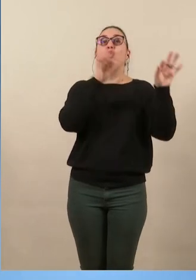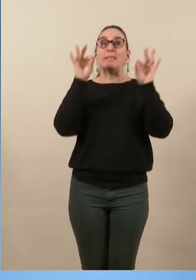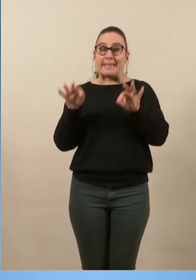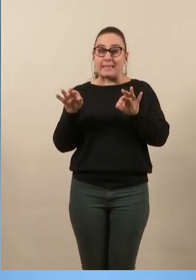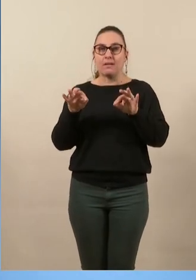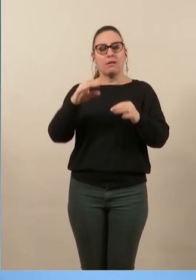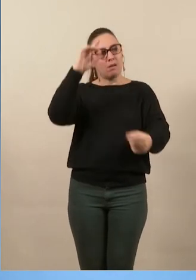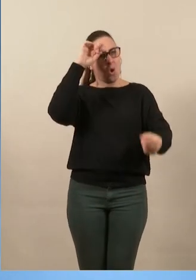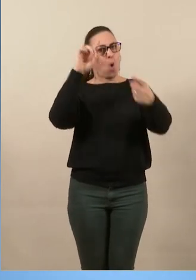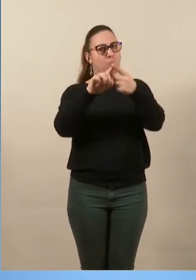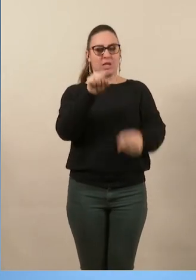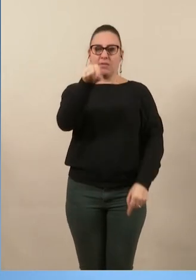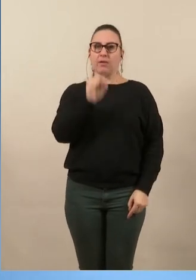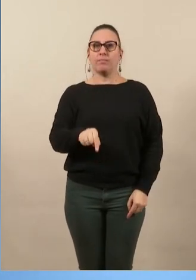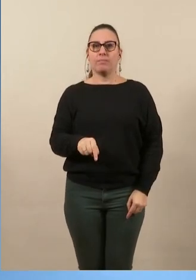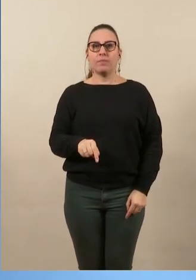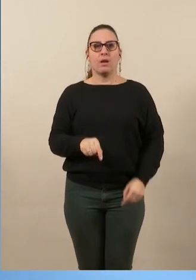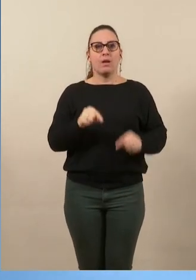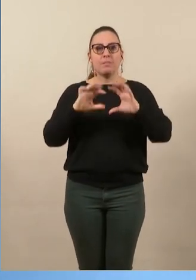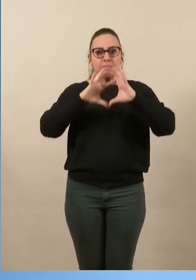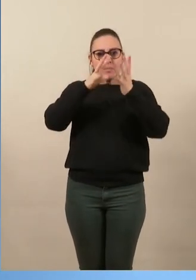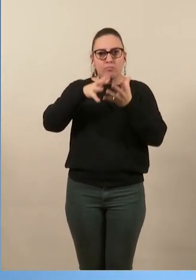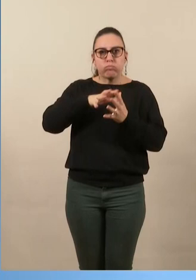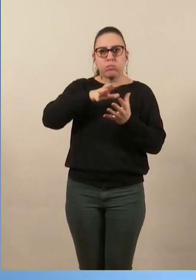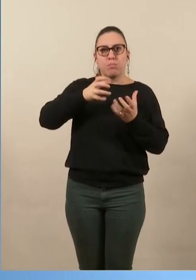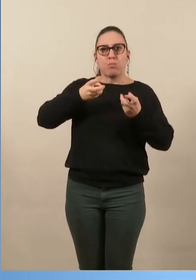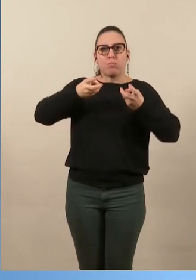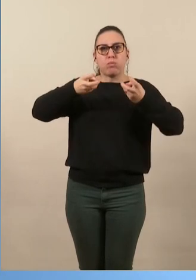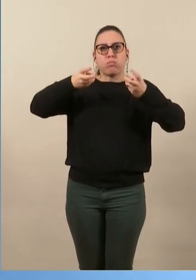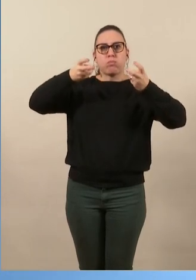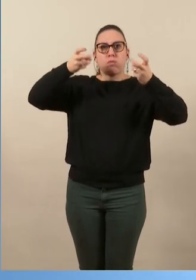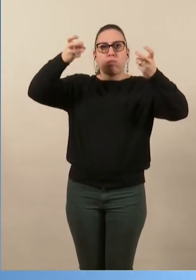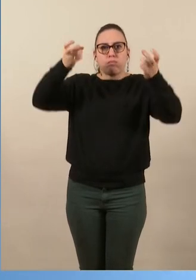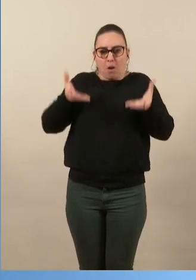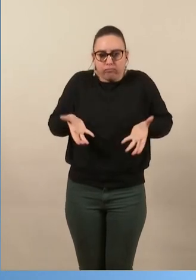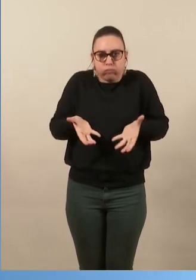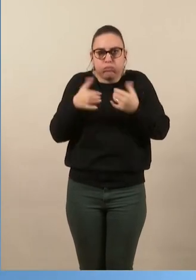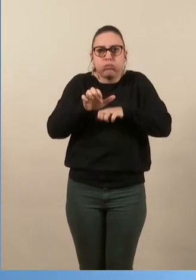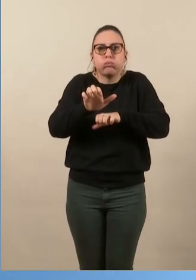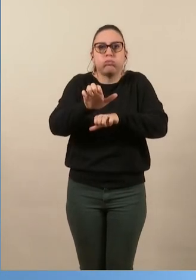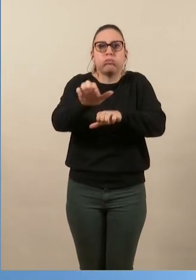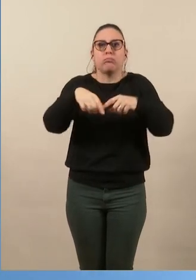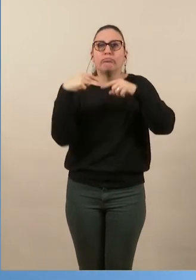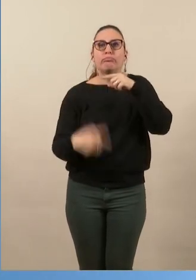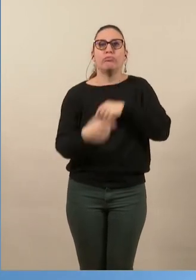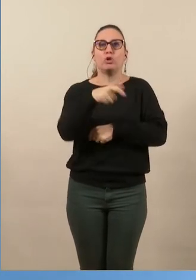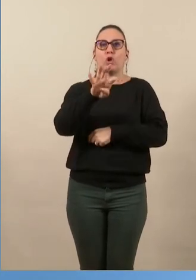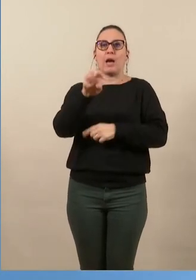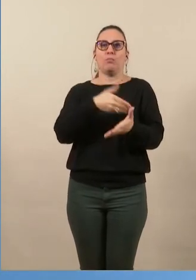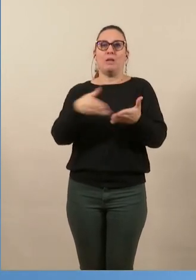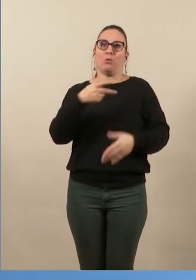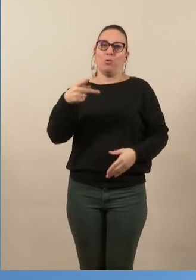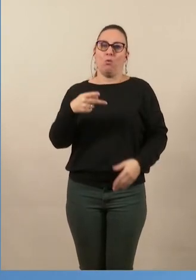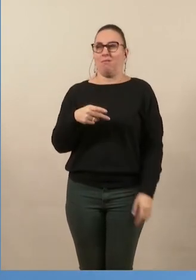objectif de point arrêtez de pousser une boule de neige qui grossit sans cesse et que l'on pousse devant soi la dette de 240 millions